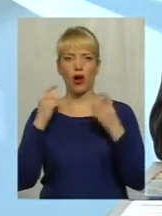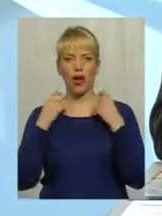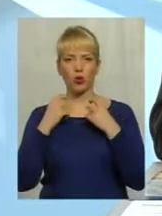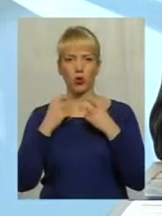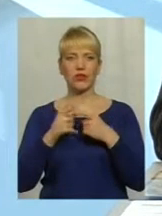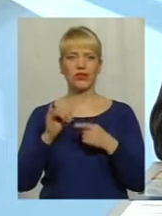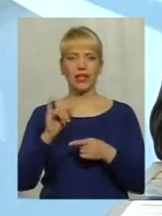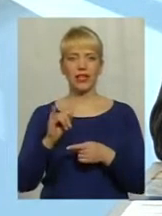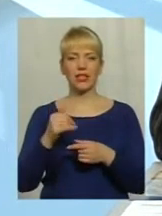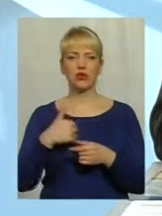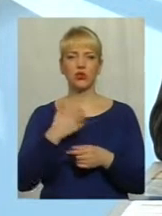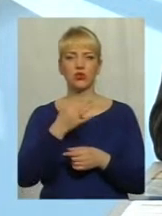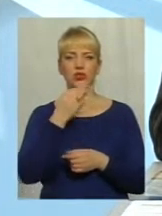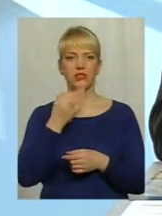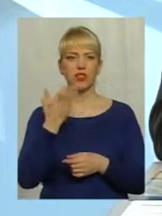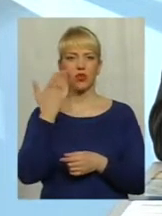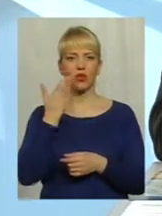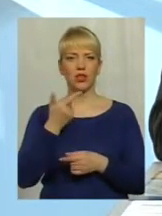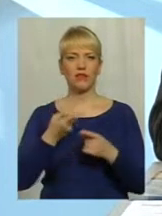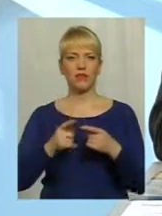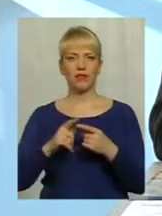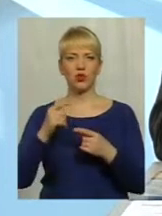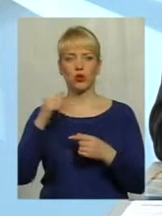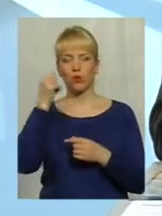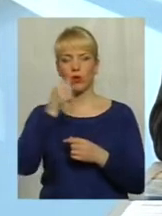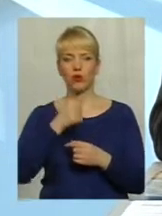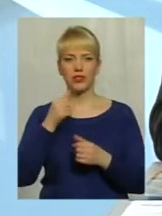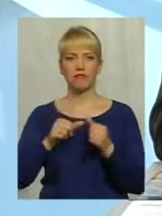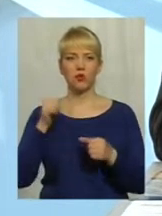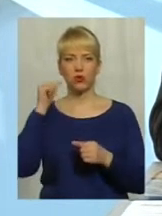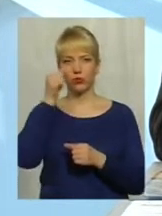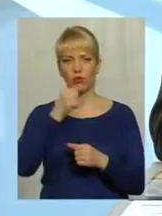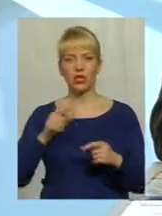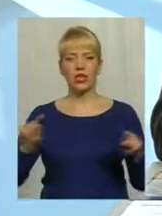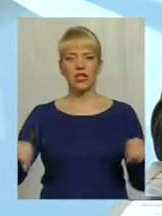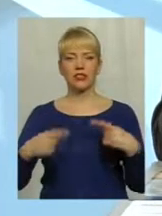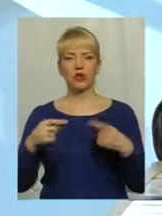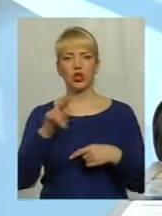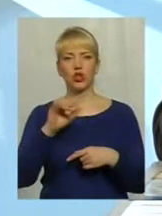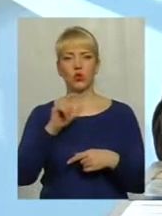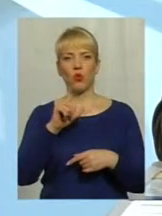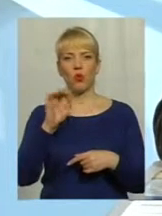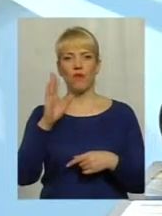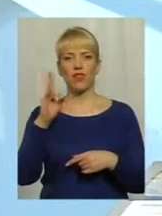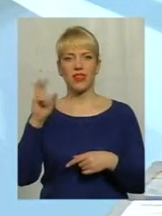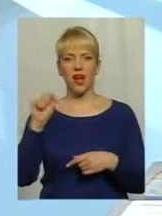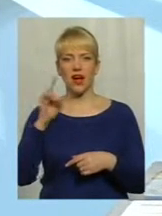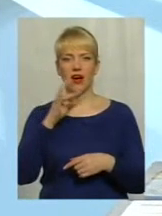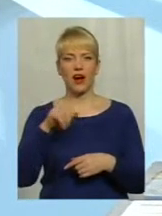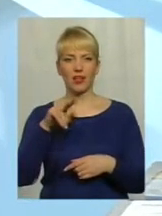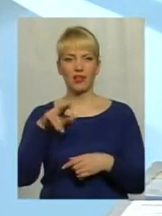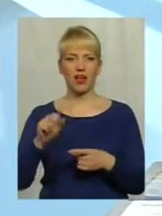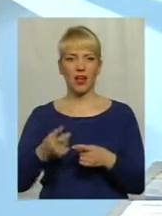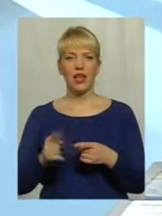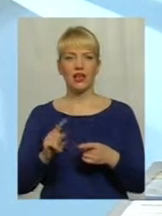коли ми в цьому році, в минулому вже році, створили духовну раду, і ми радіємо ось тим